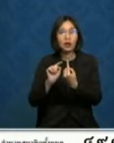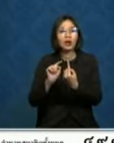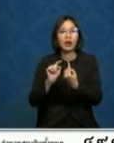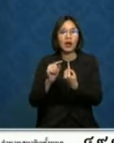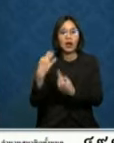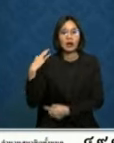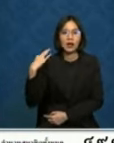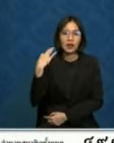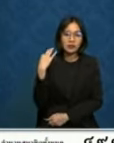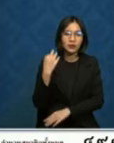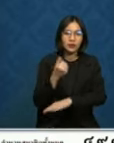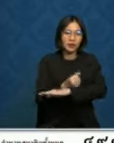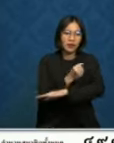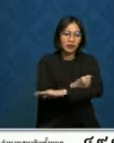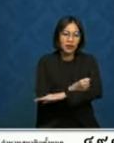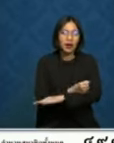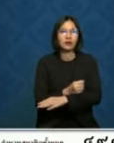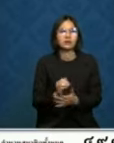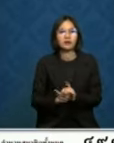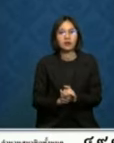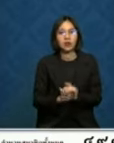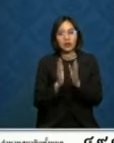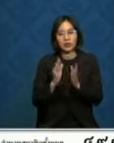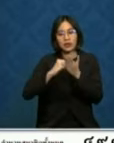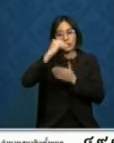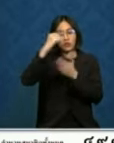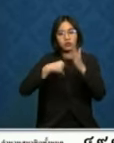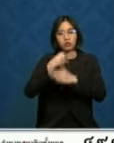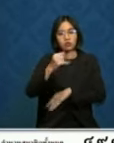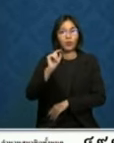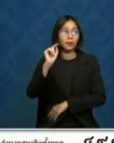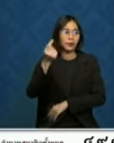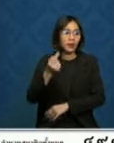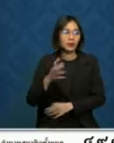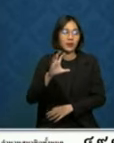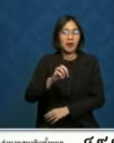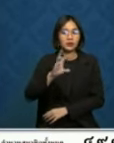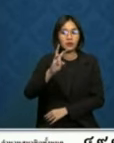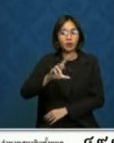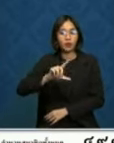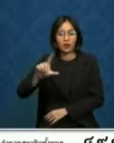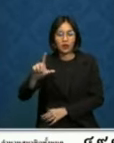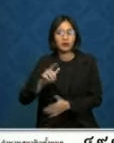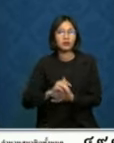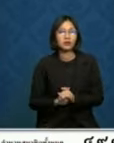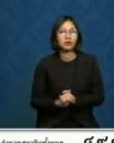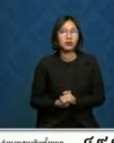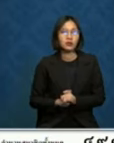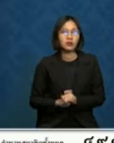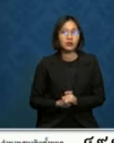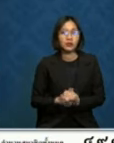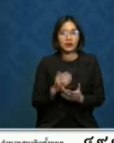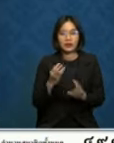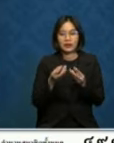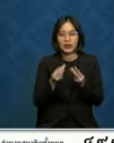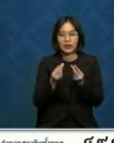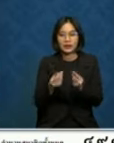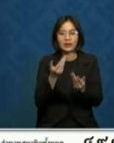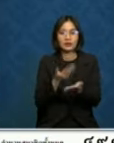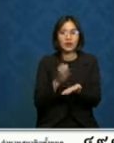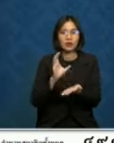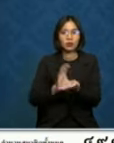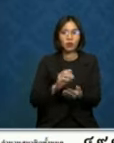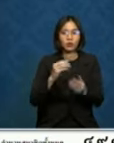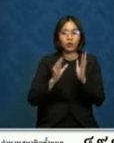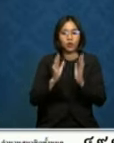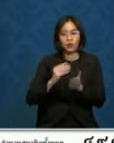อาสาสมัครแรงงานแล้วก็บัณฑิตแรงงานค่ะที่มีอยู่56ล้านแล้วก็อีก169ล้านนะคะซึ่งรายละเอียดงบด้านบัณฑิ